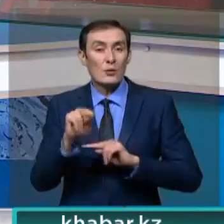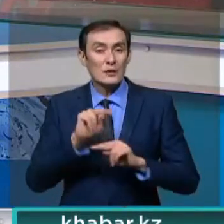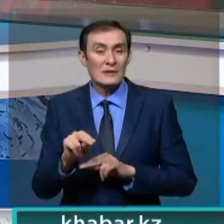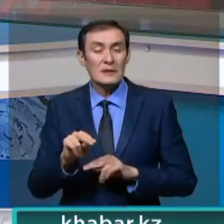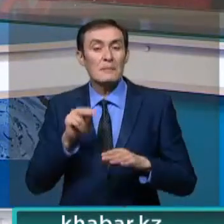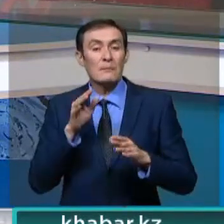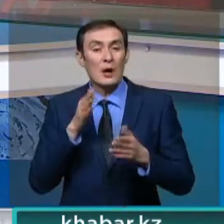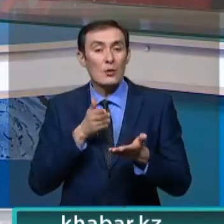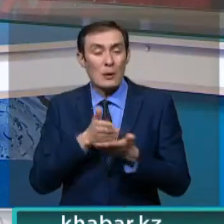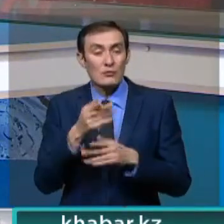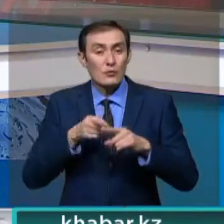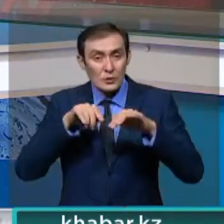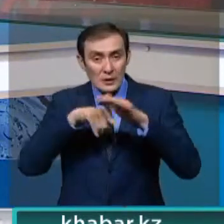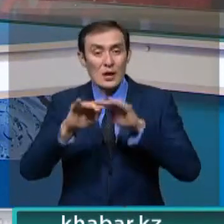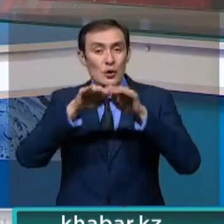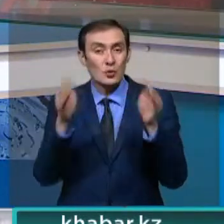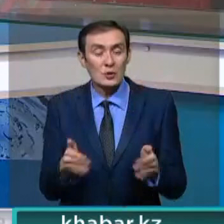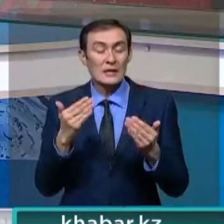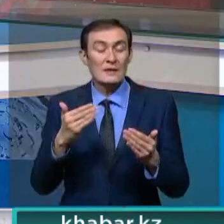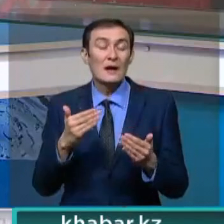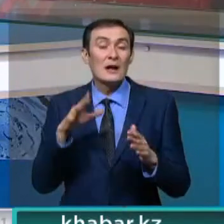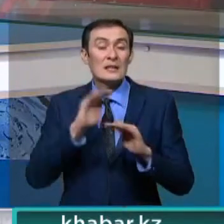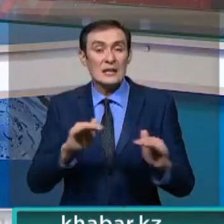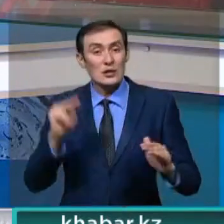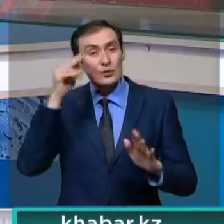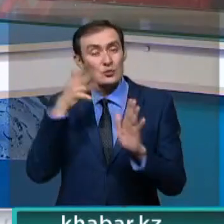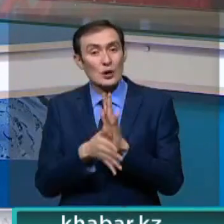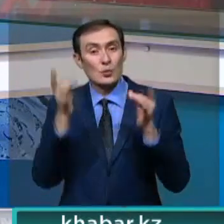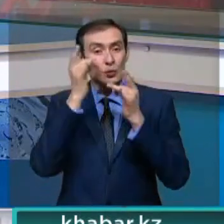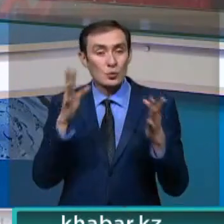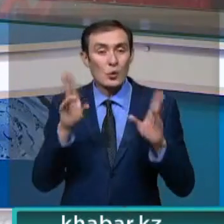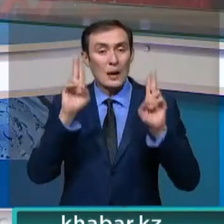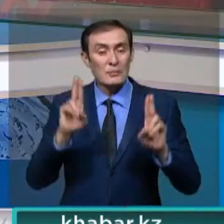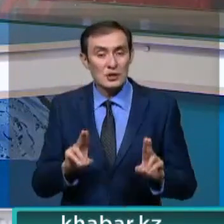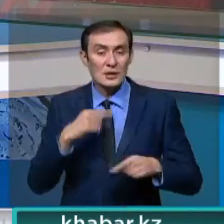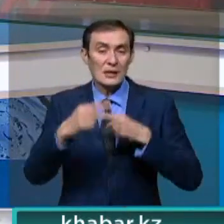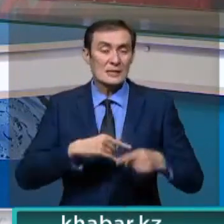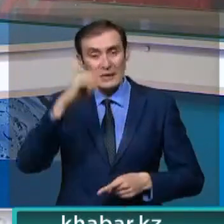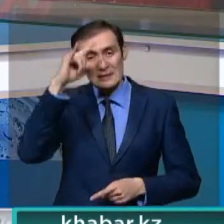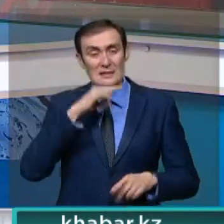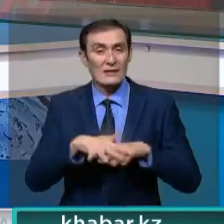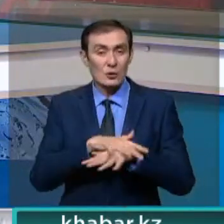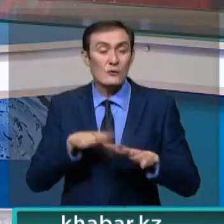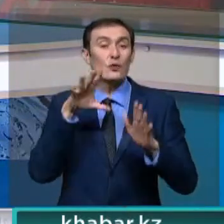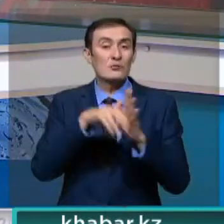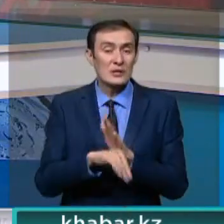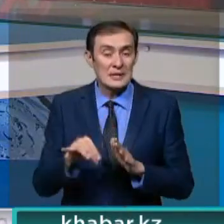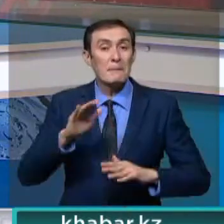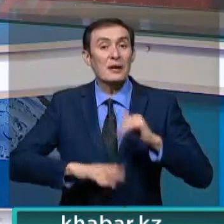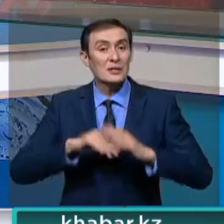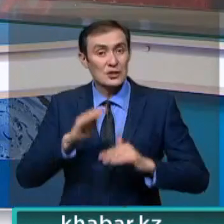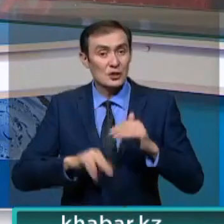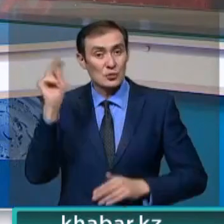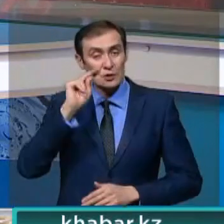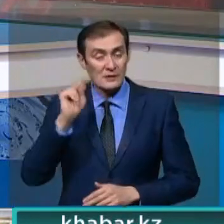и проводят его прямо в юрте. И вот в ней дети постигают культуру, обычаи и традиции казахского народа, в том числе и